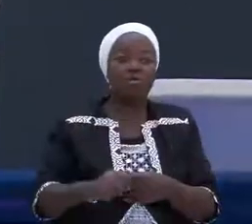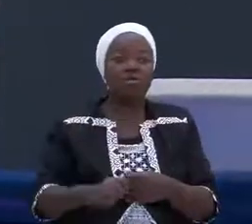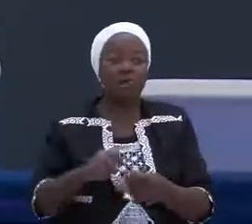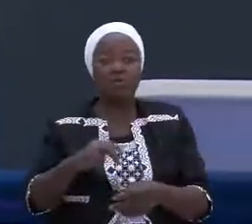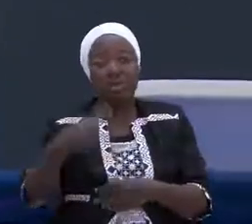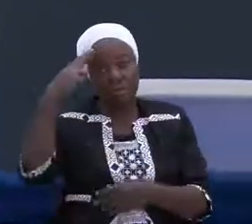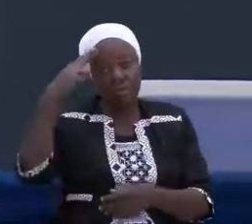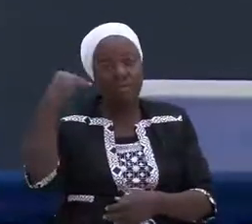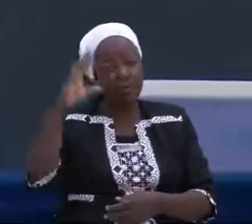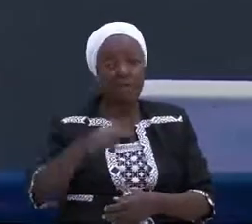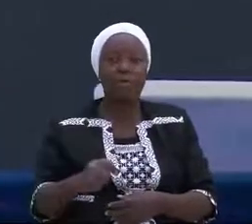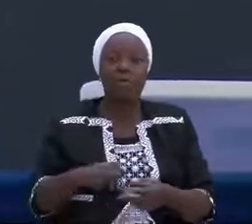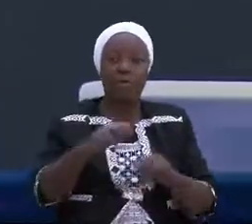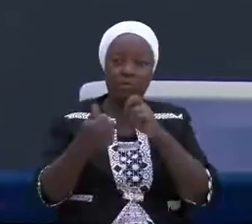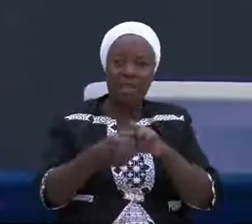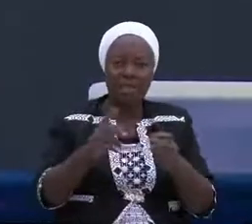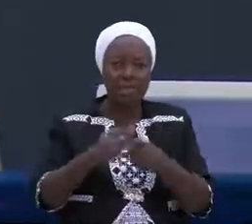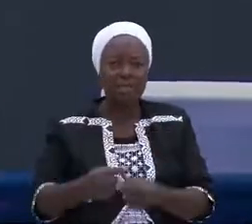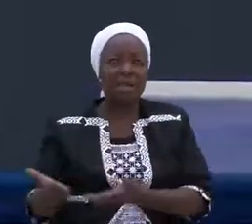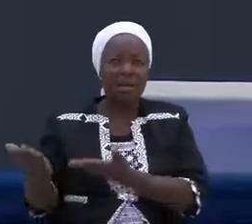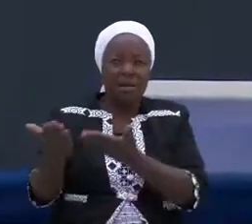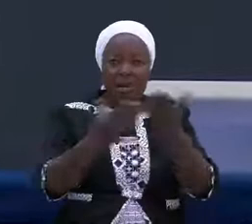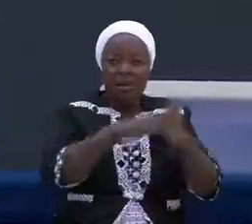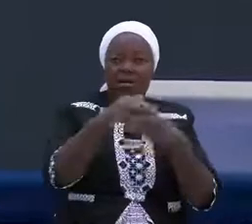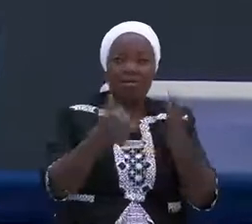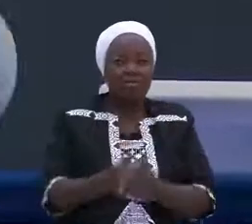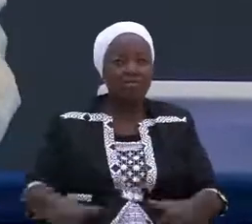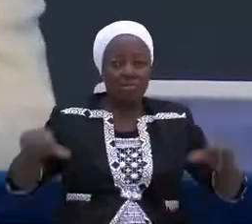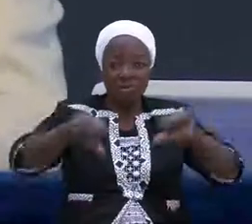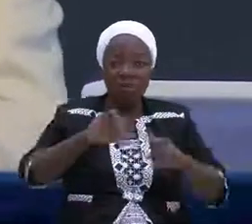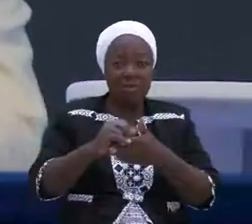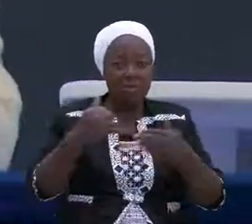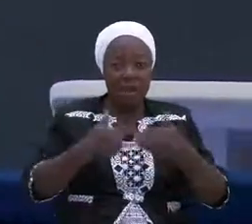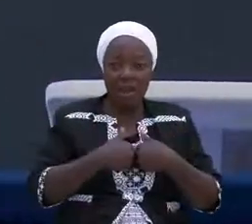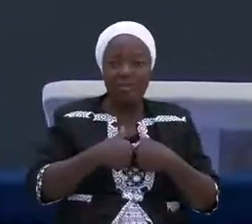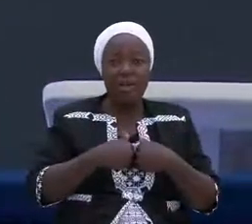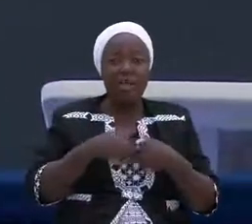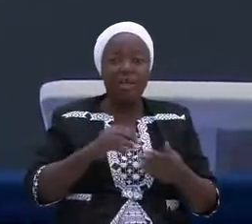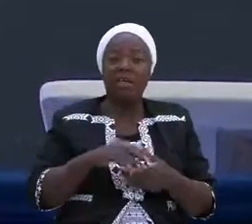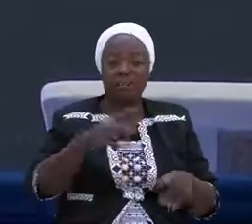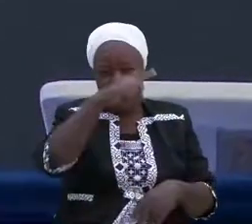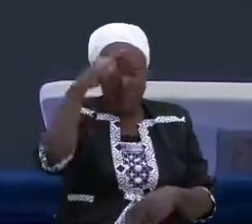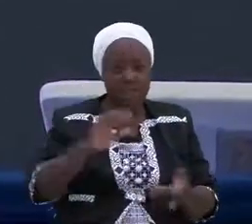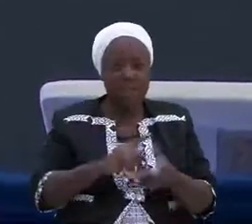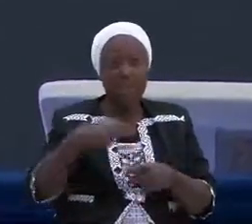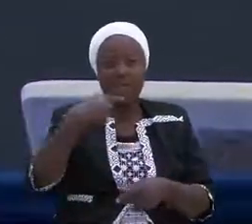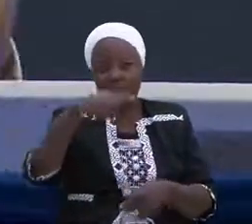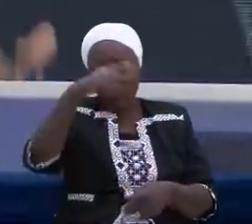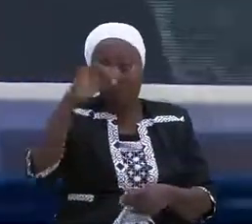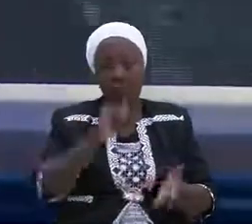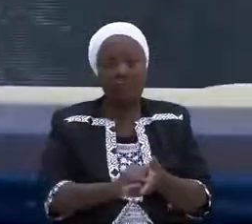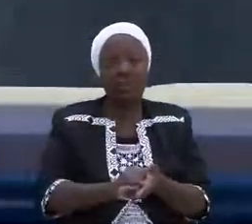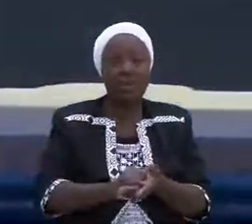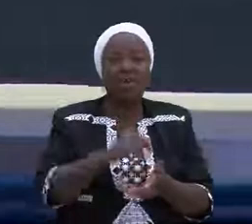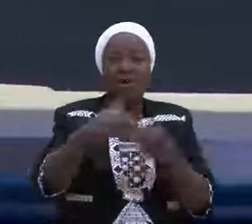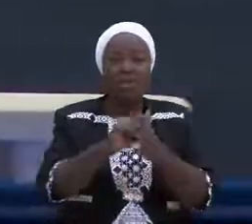crime. Jésus a porté la condamnation que tu devrais avoir aidé. Pour cela, tout ce que tu dois faire